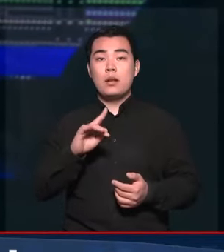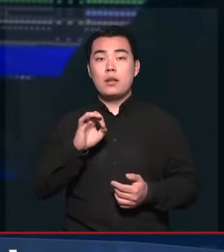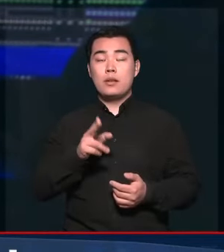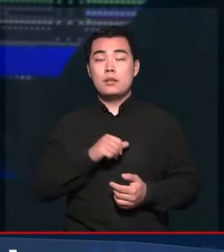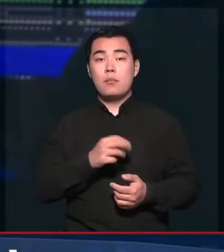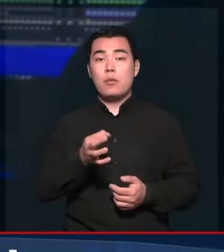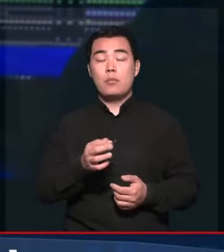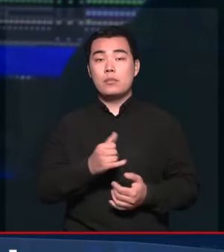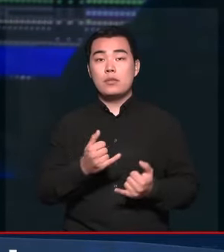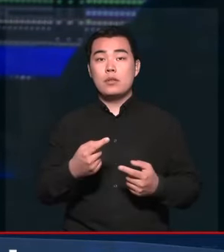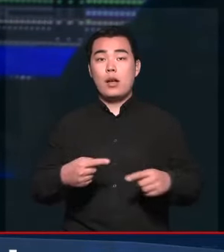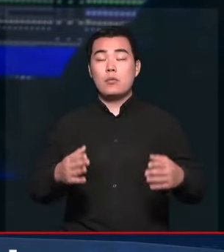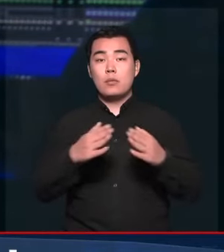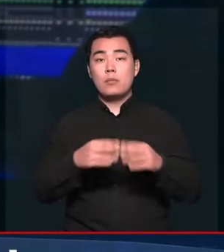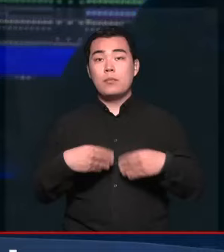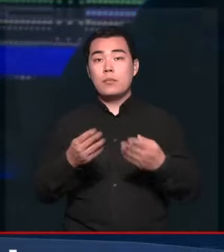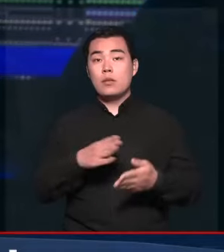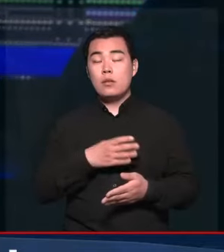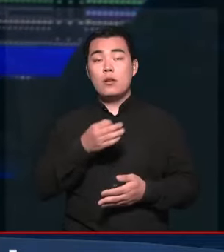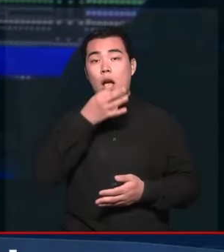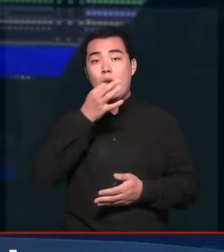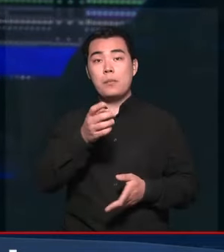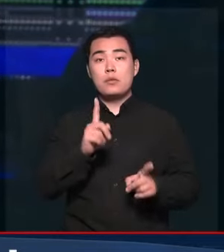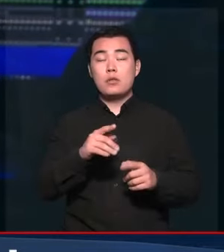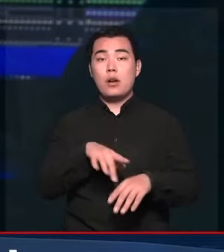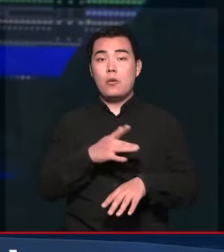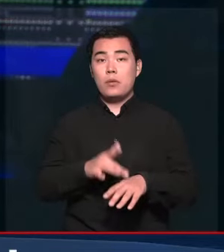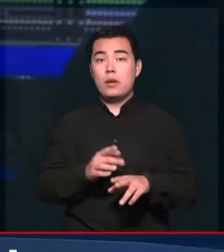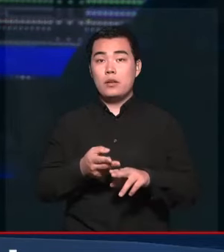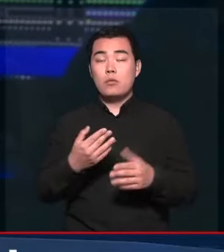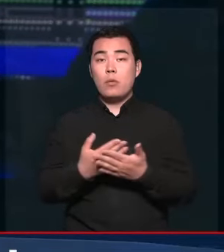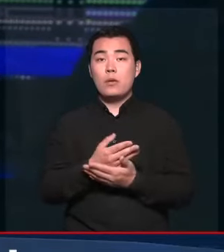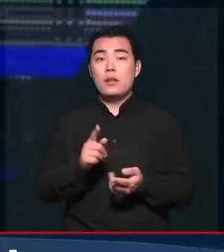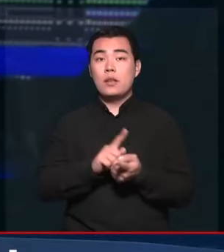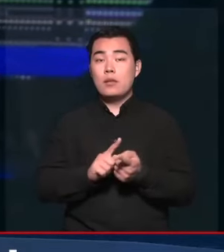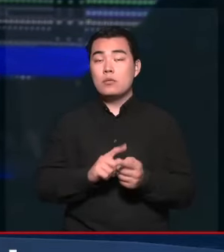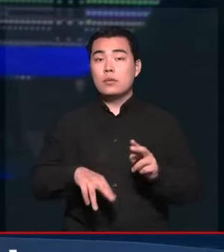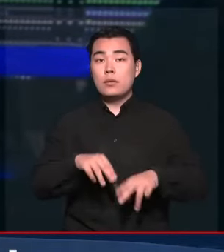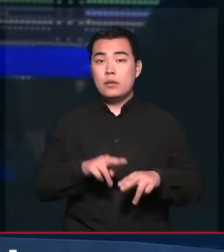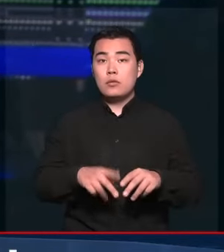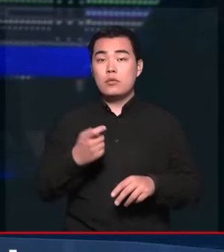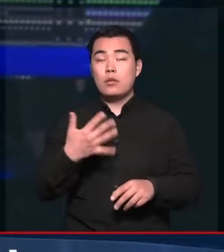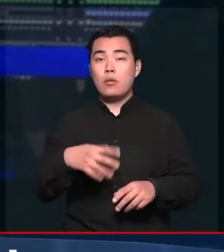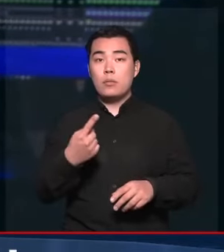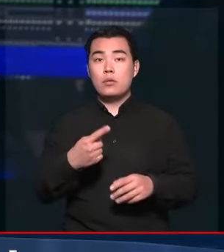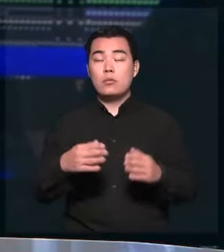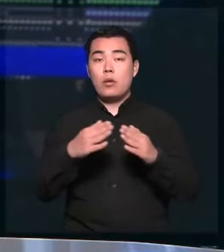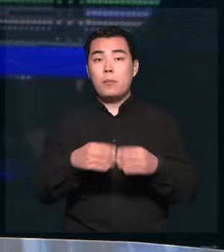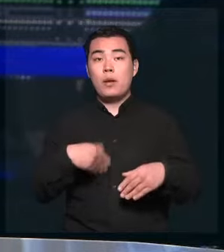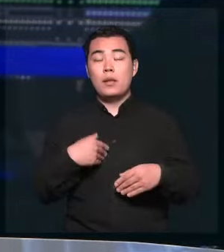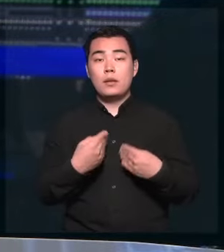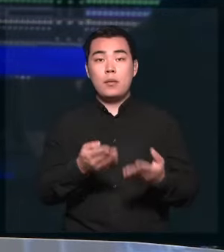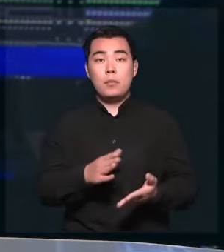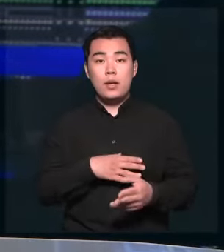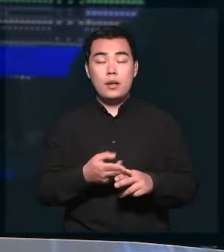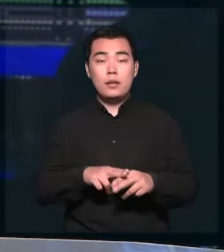ауданынан кезекті баспаналар үлестірілді. Айта кету қажет, қалада осымен жаңадан салынған 151 үй пайдалануға берілген. Осы